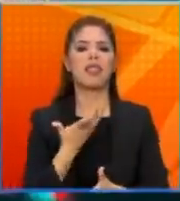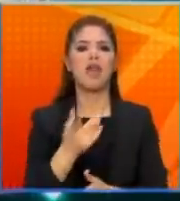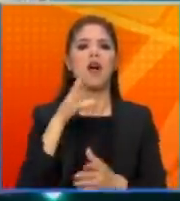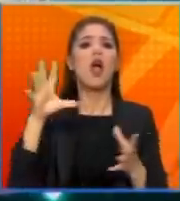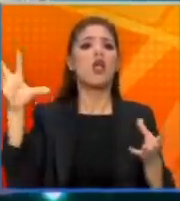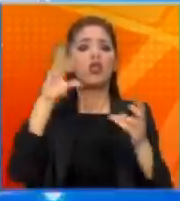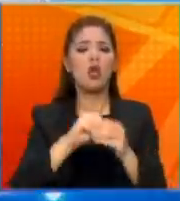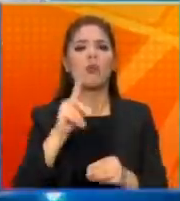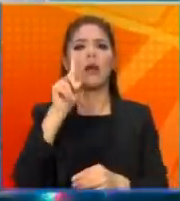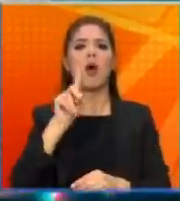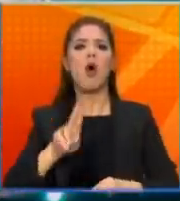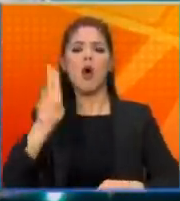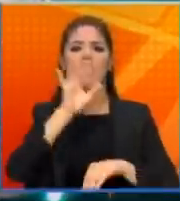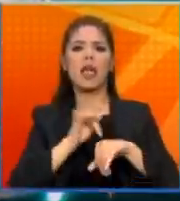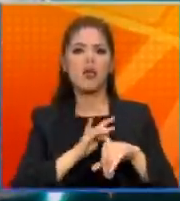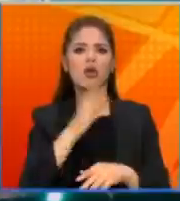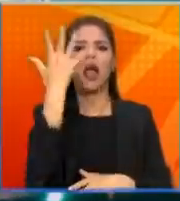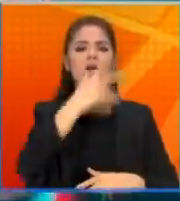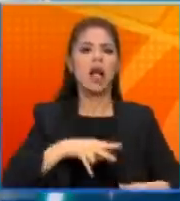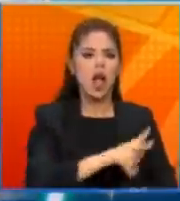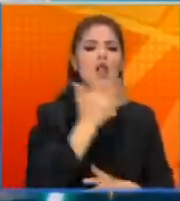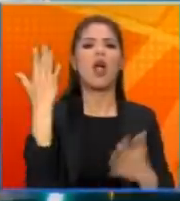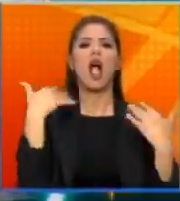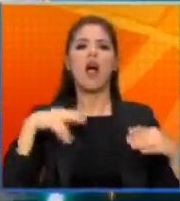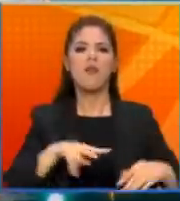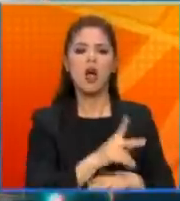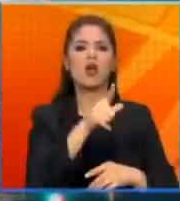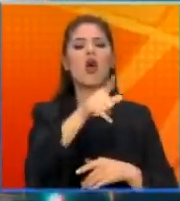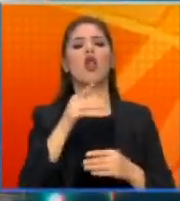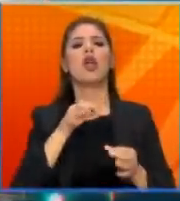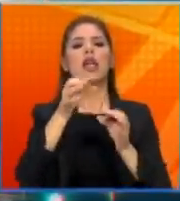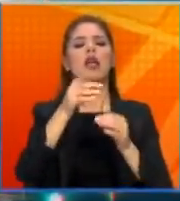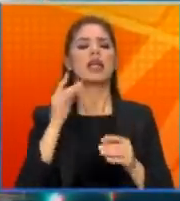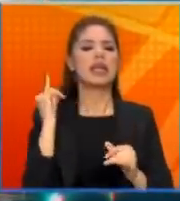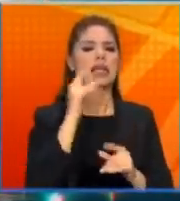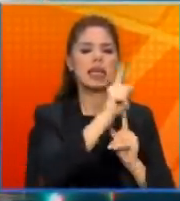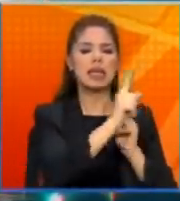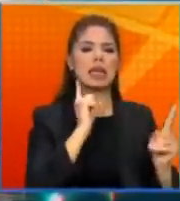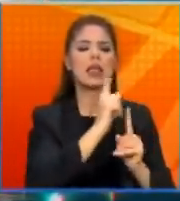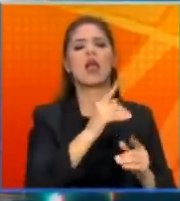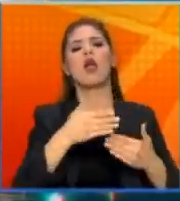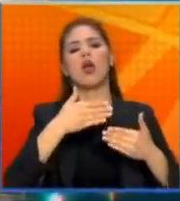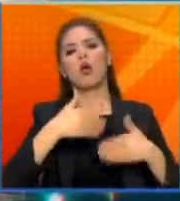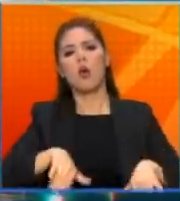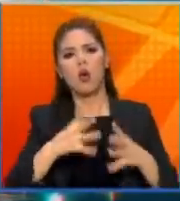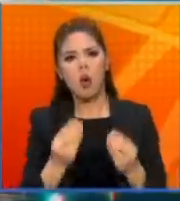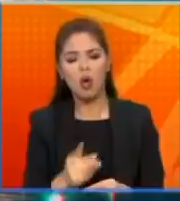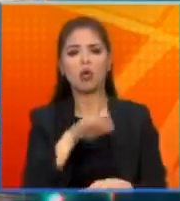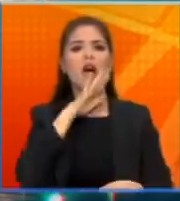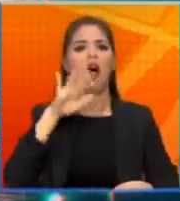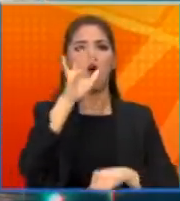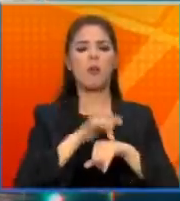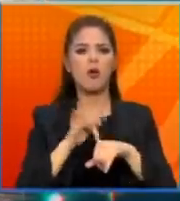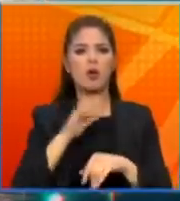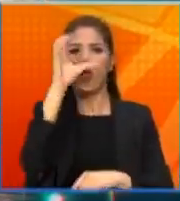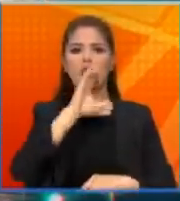toplamda 17 ülkeye kara ve hava yolu ulaşımının durdurulmuş olması. Uçuş yasağı konulan Avrupa ülkelerine